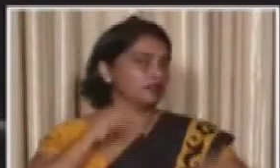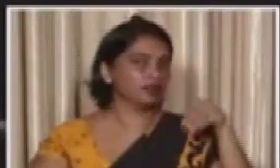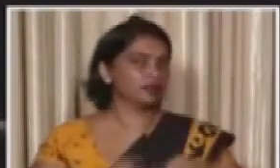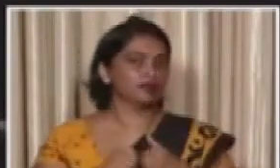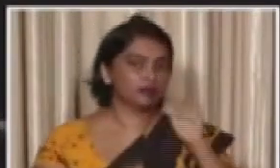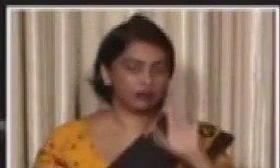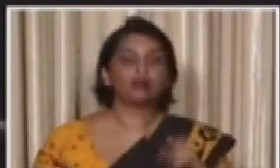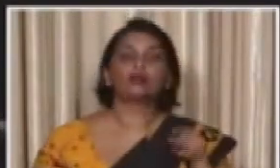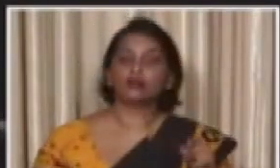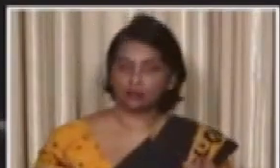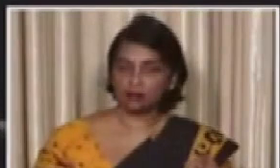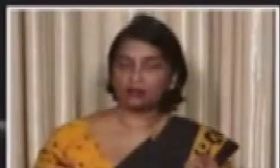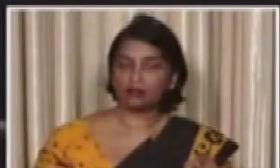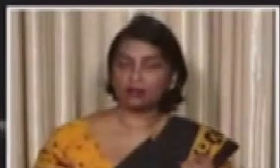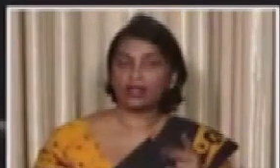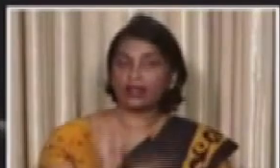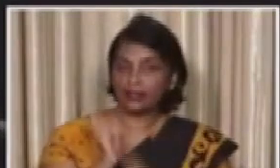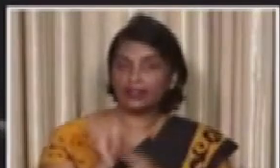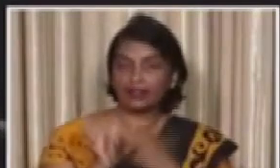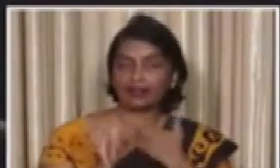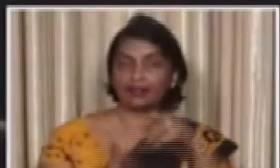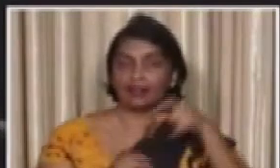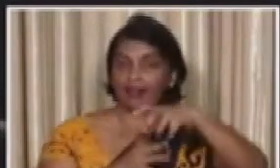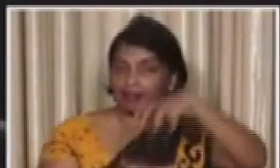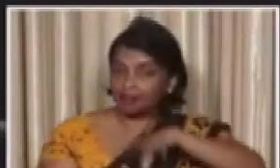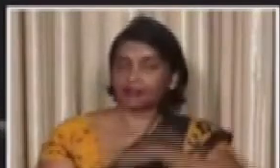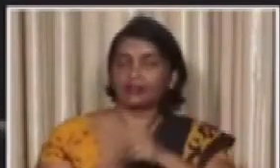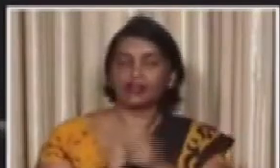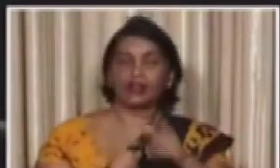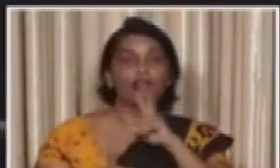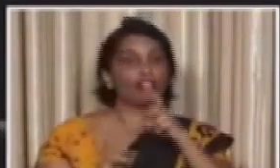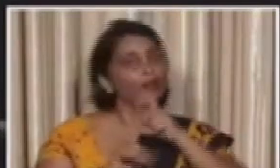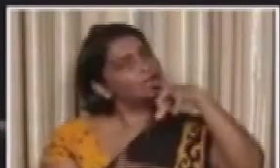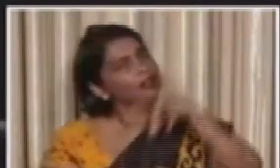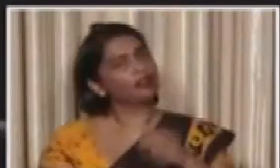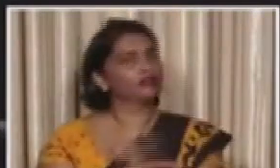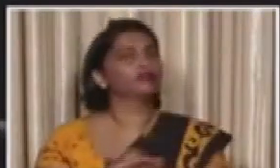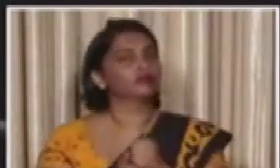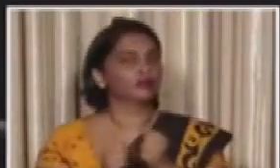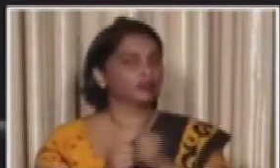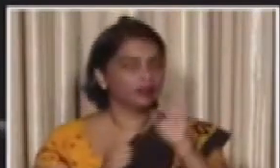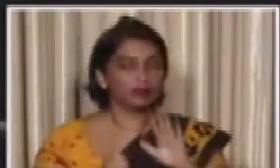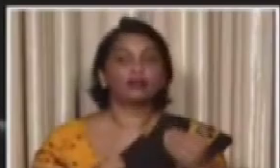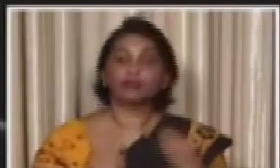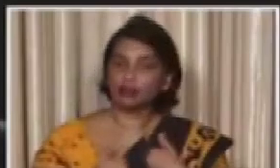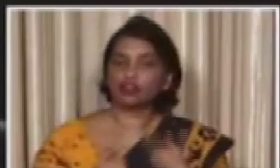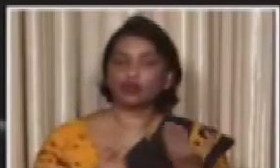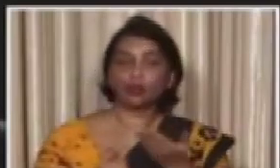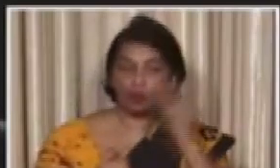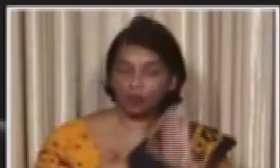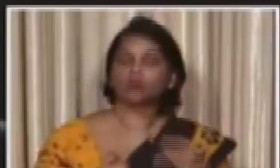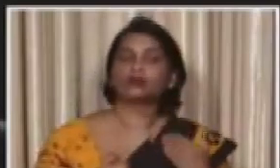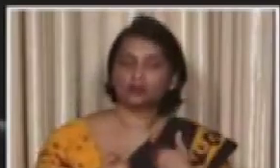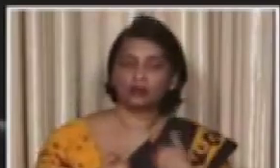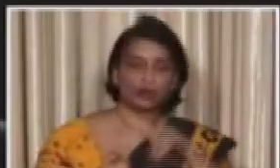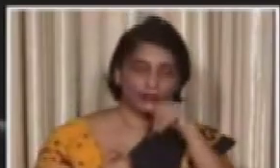කරන්න කියන එක නිවිතිකල ආසනය ඇති කළ ඒ සඳහා මුළු රත්නපුර දිස්ත්‍රික්කයේම ඒ තත්ත්වය ඇති කරන්න මට පුළුවන් වීම ගැන